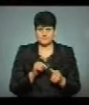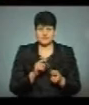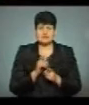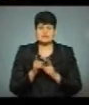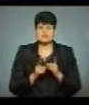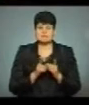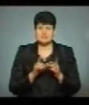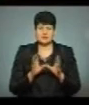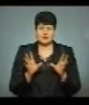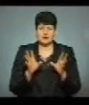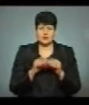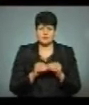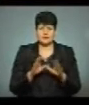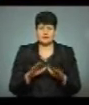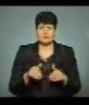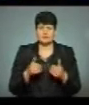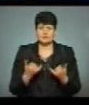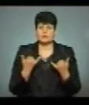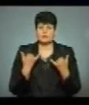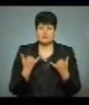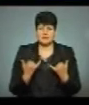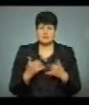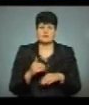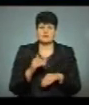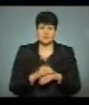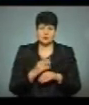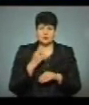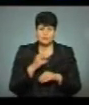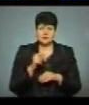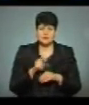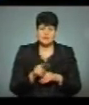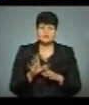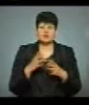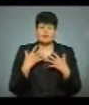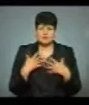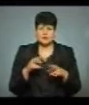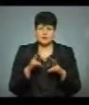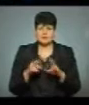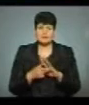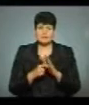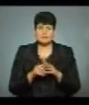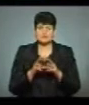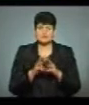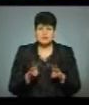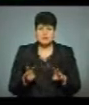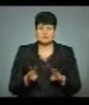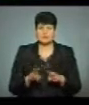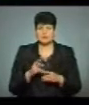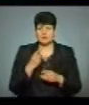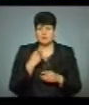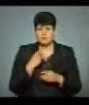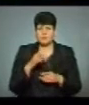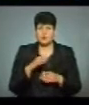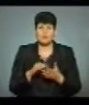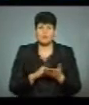змінами комплексними, які ми подаємо тепер, ми фактично дублюємо те, що вже розглядається Кабінетом міністрів, і фактично ми зафіксуємо повторно